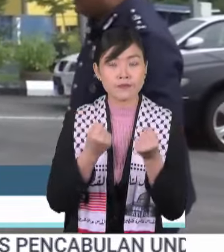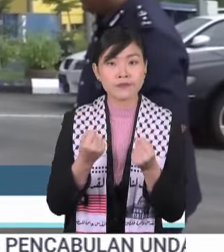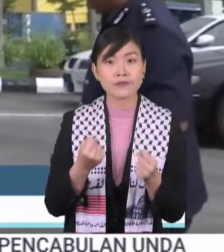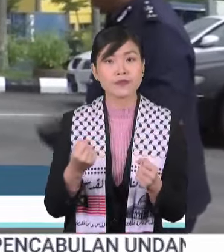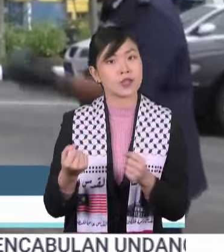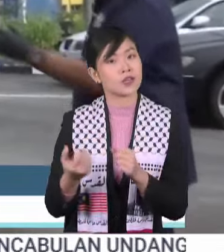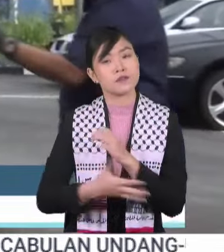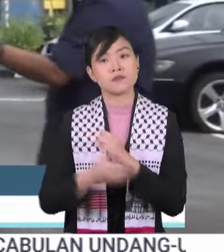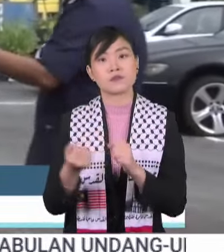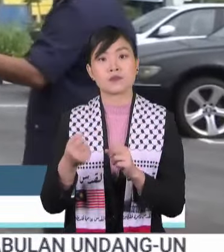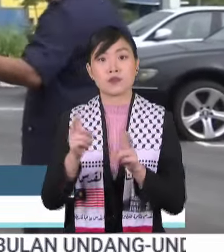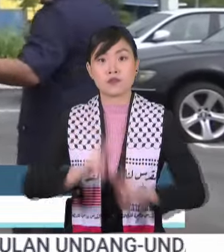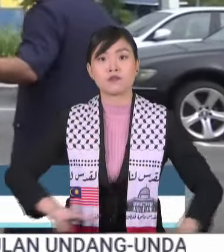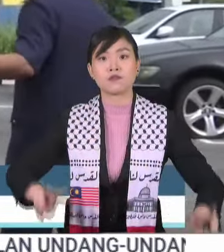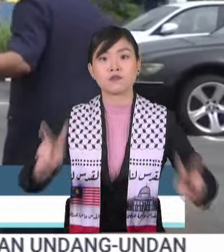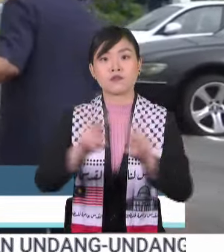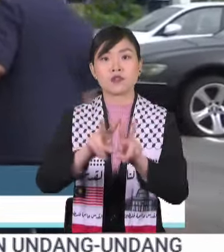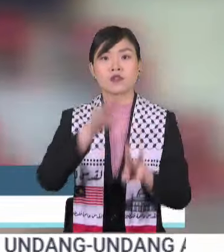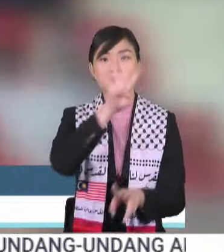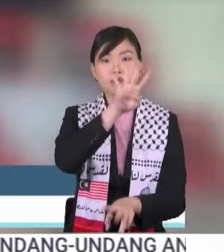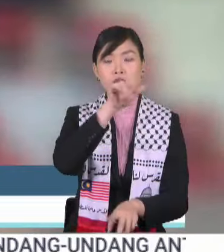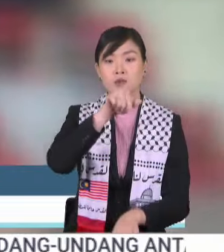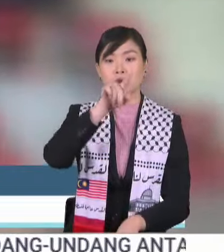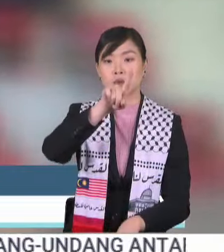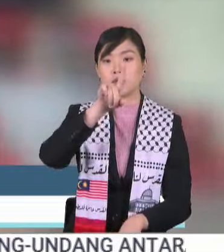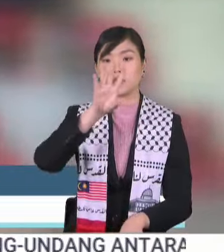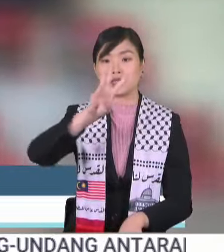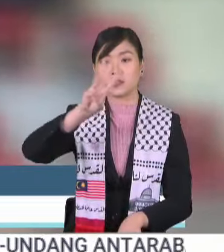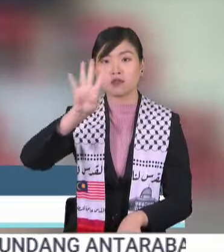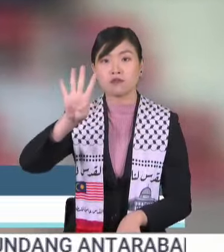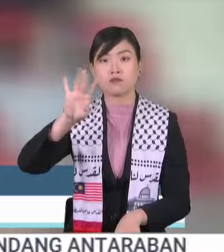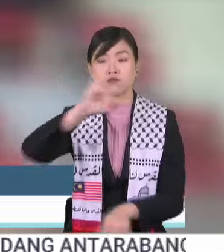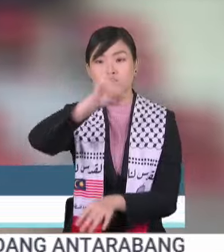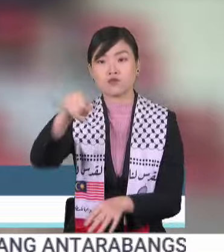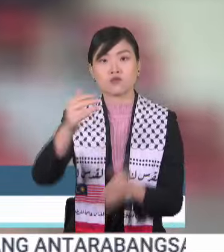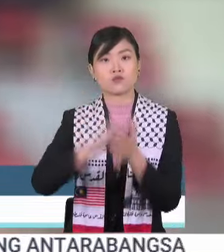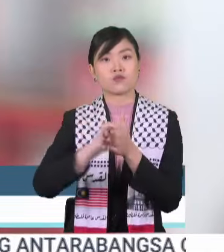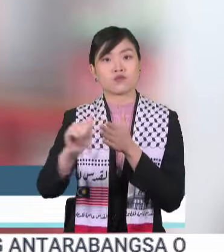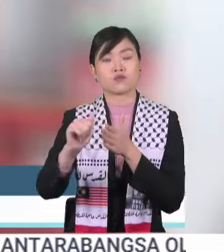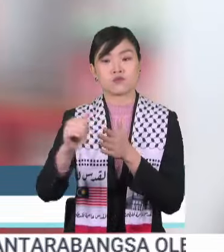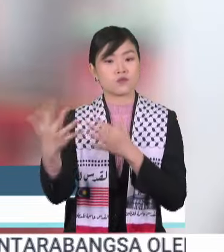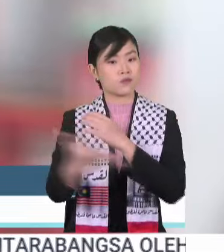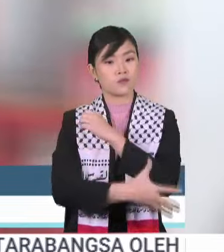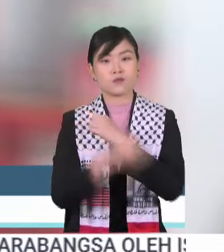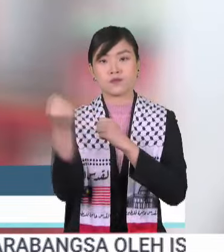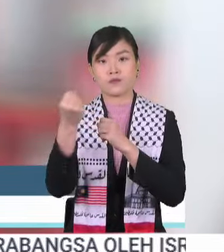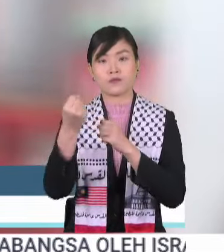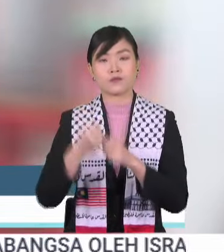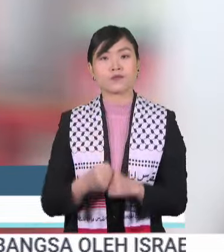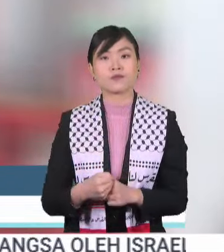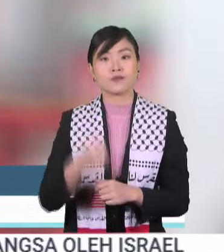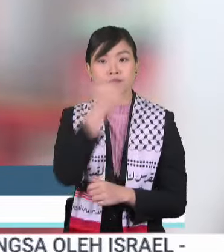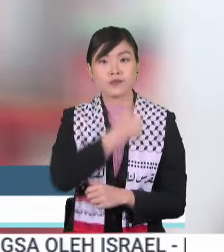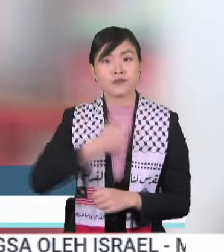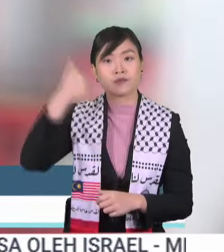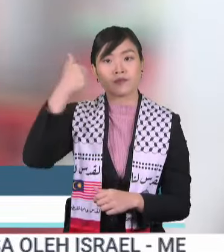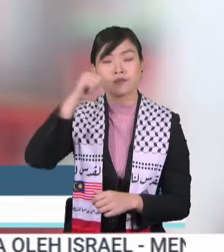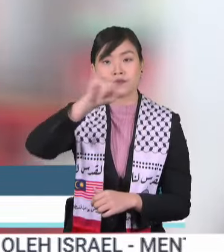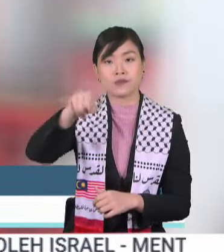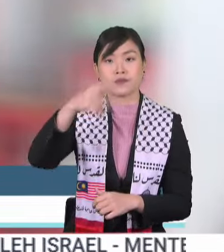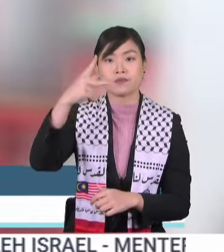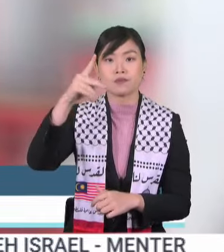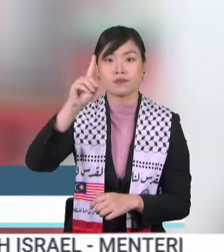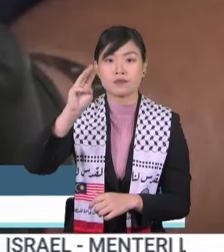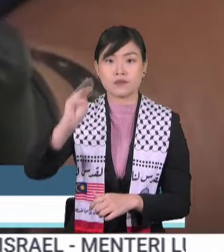keseluruhan rampasan sebanyak 4.164 juta menurut pengarah jkdm Negeri Sembilan Mohamad Hafiz